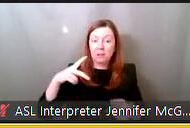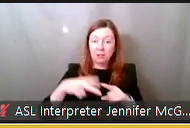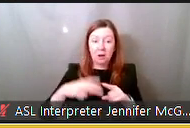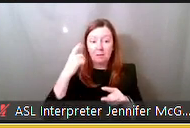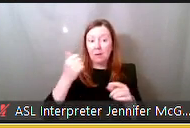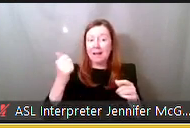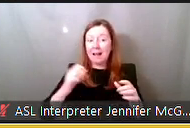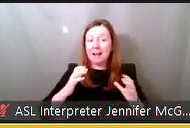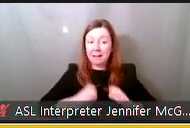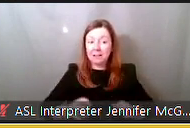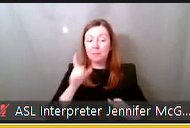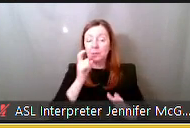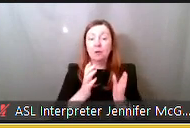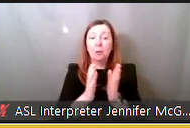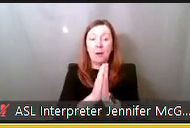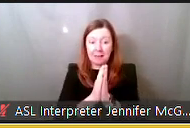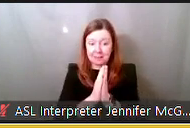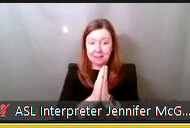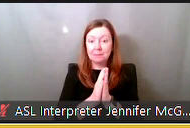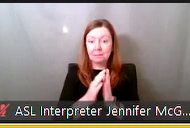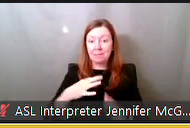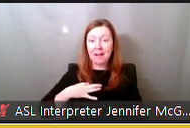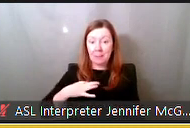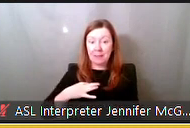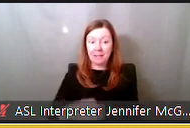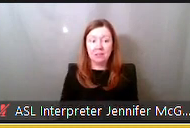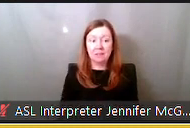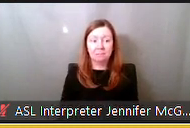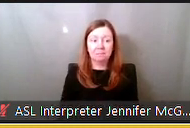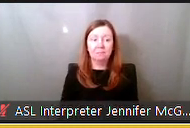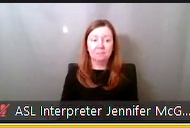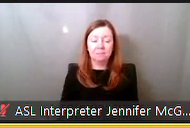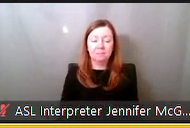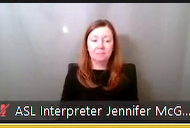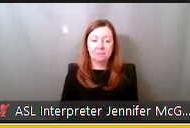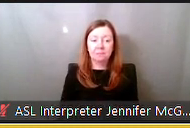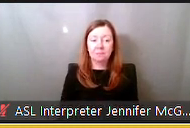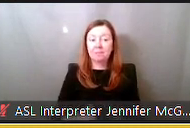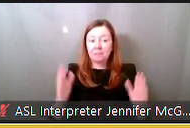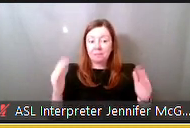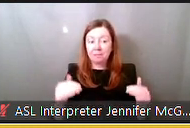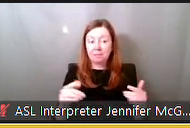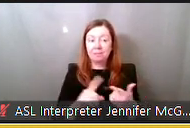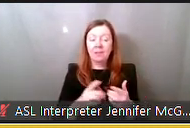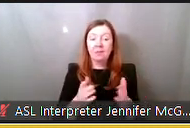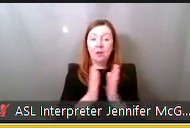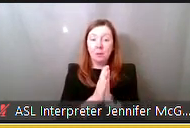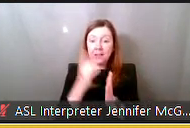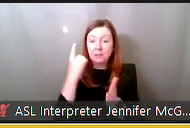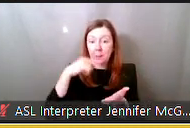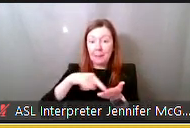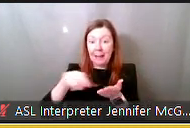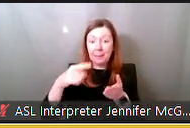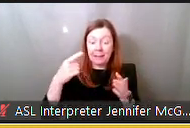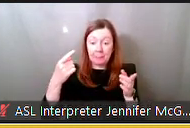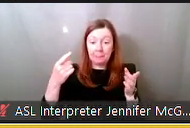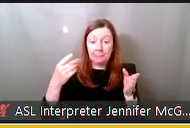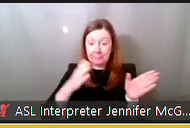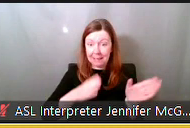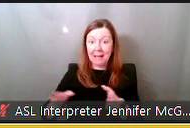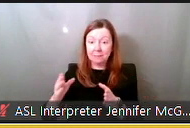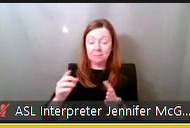所以这些呢是帮助大家是有30天